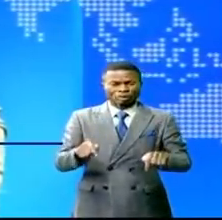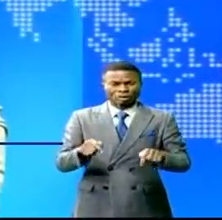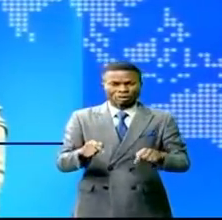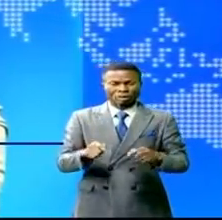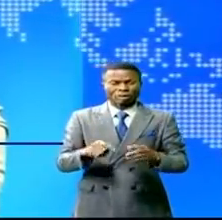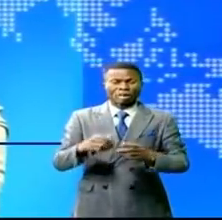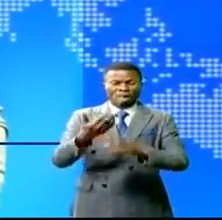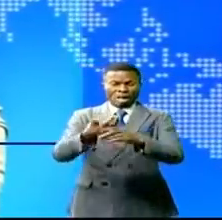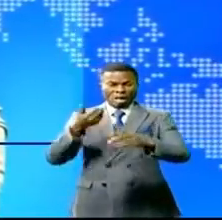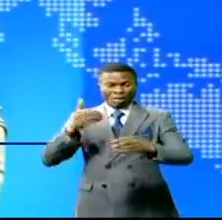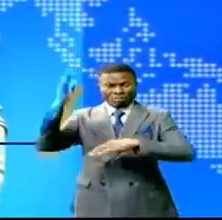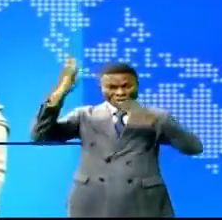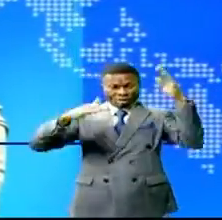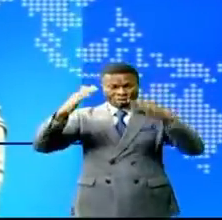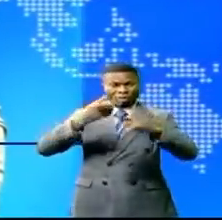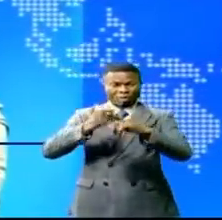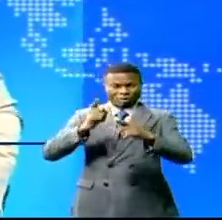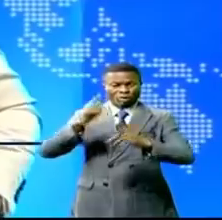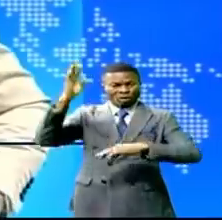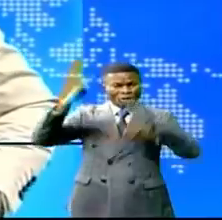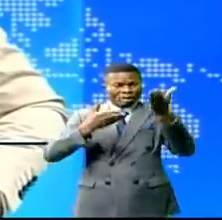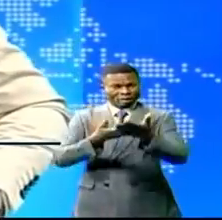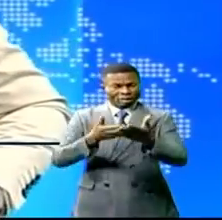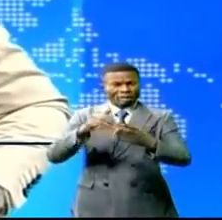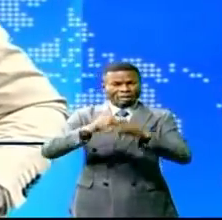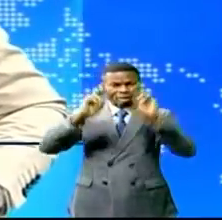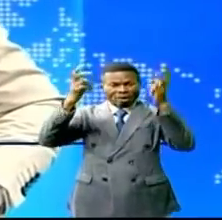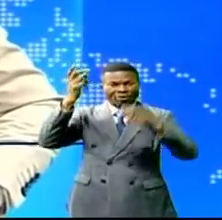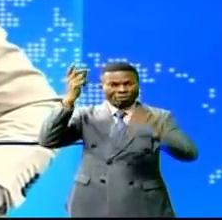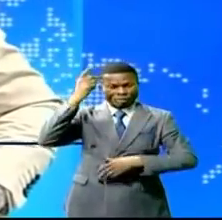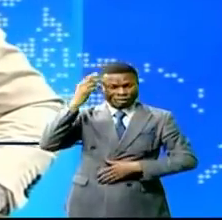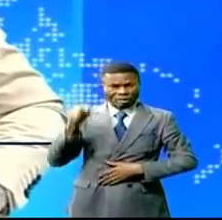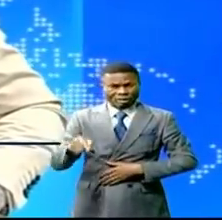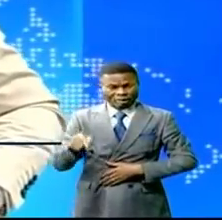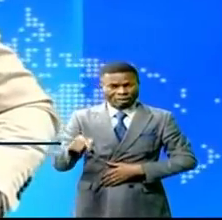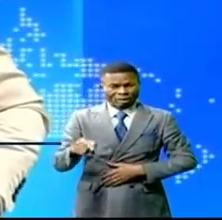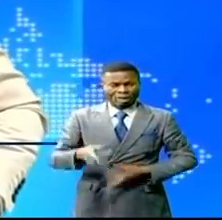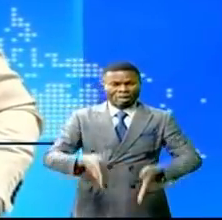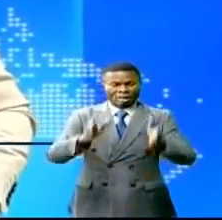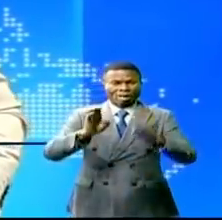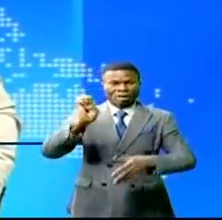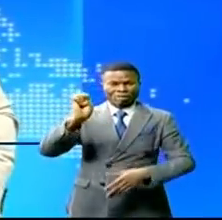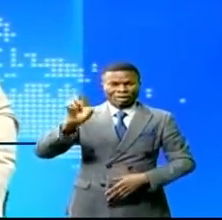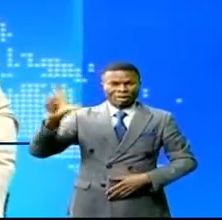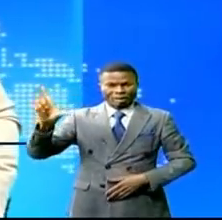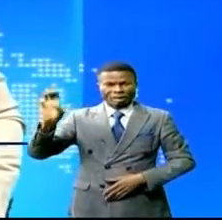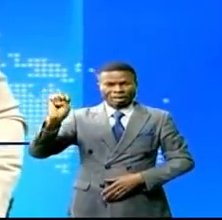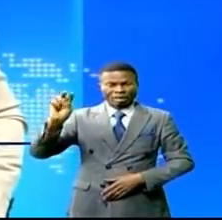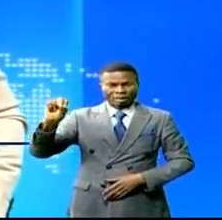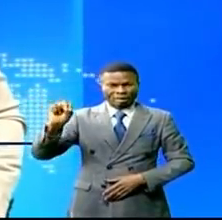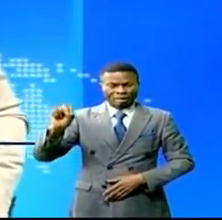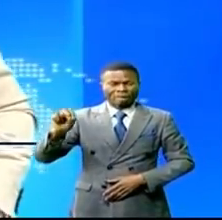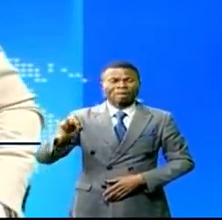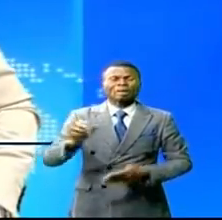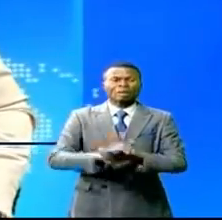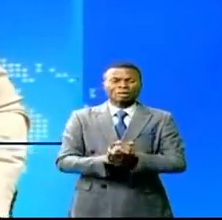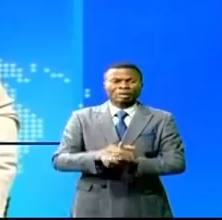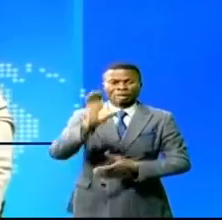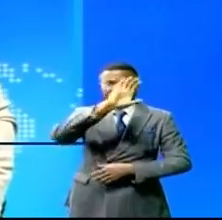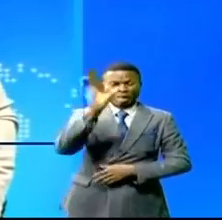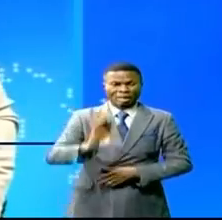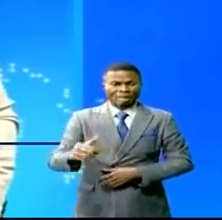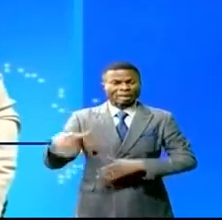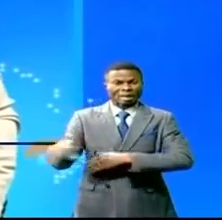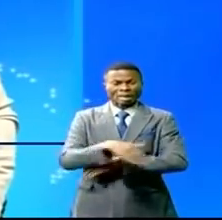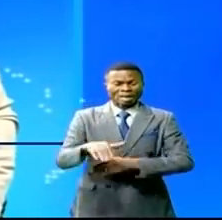des inondations causées par dame la pluie plus précisément sur l'avenue et ling ao quand kimbangu ou un spectacle